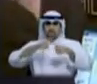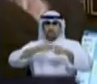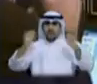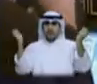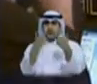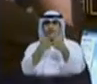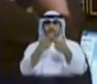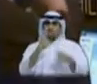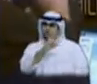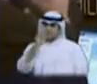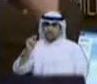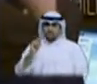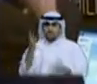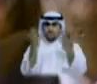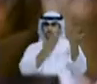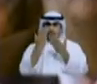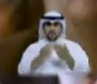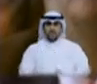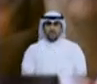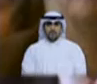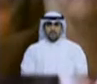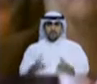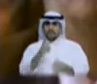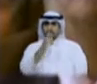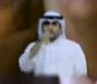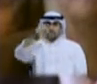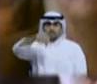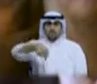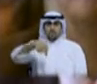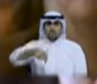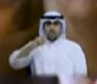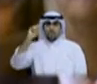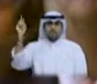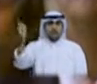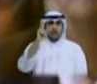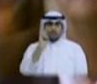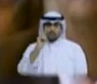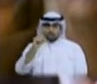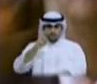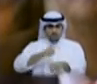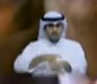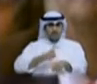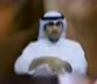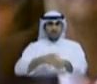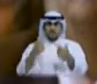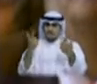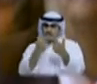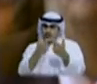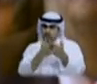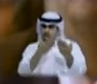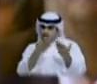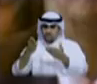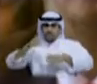النزاعات والحروب. لا يخفي عليكم أن العالم اليوم يشهد أحداث متواترة ومتغيرات متسارعة بفعل موجات